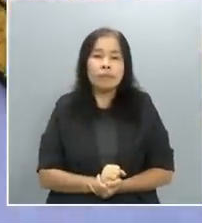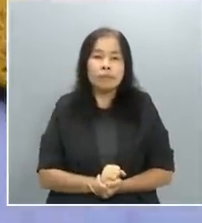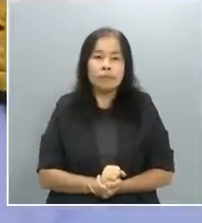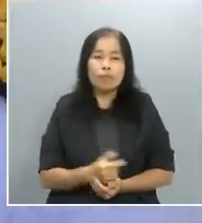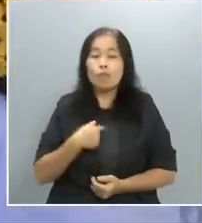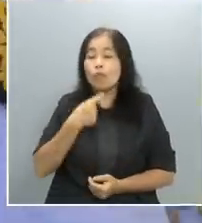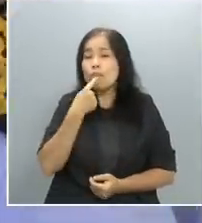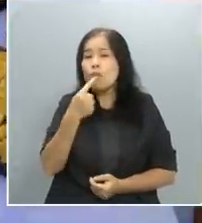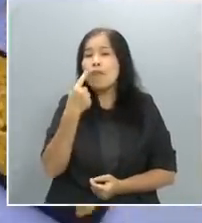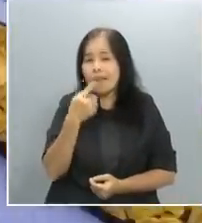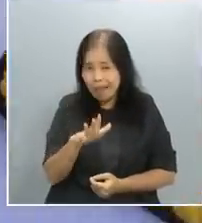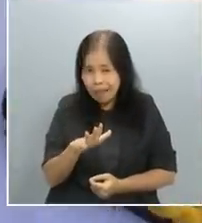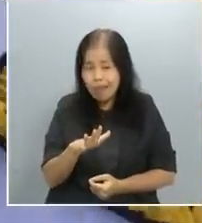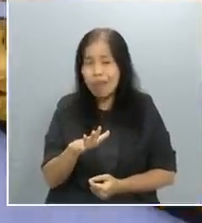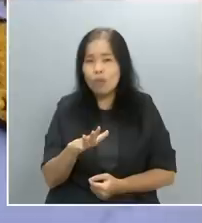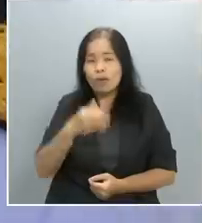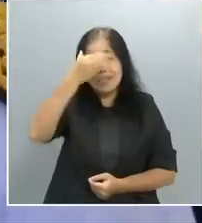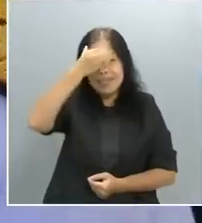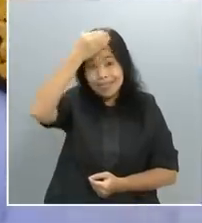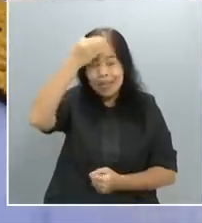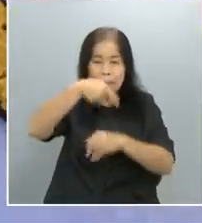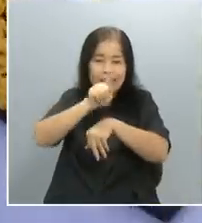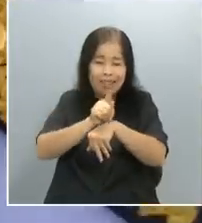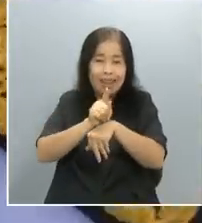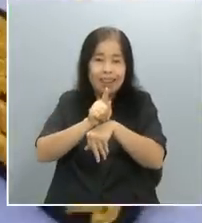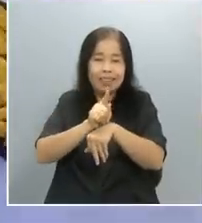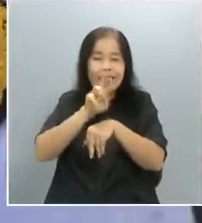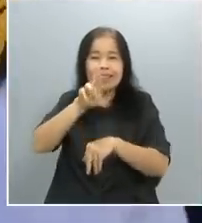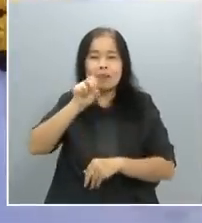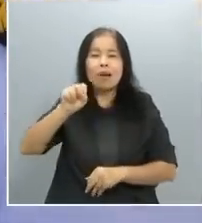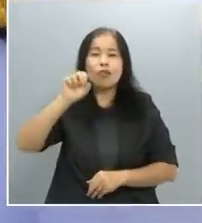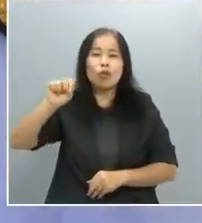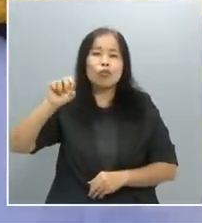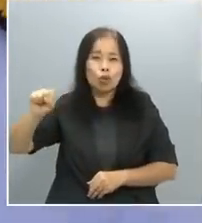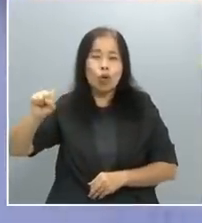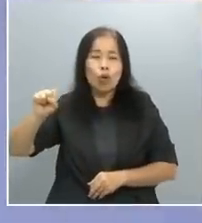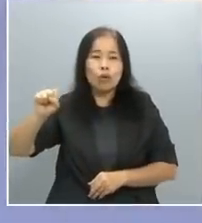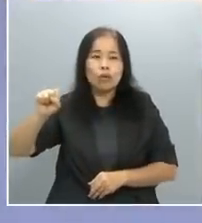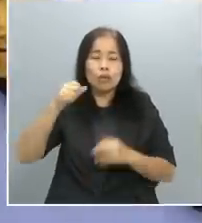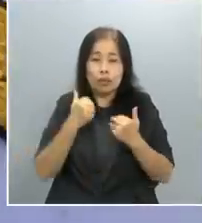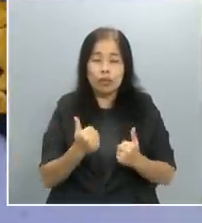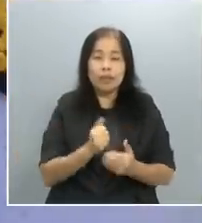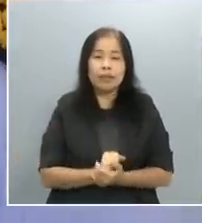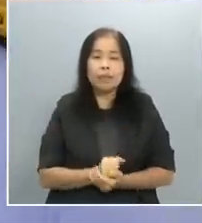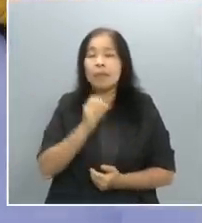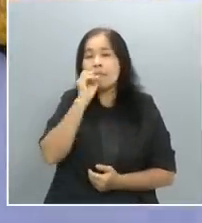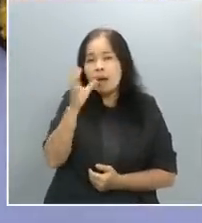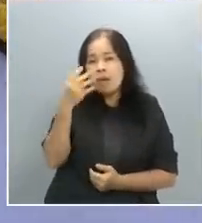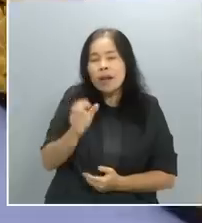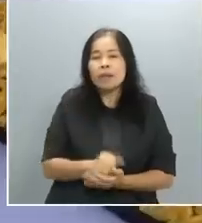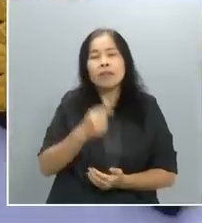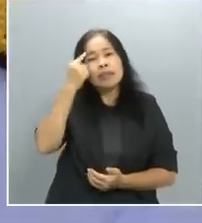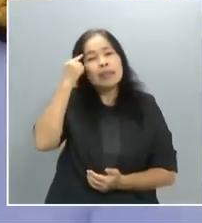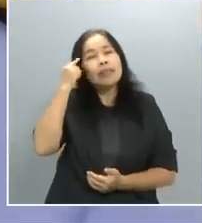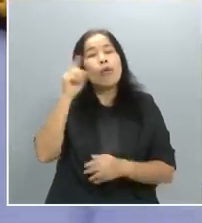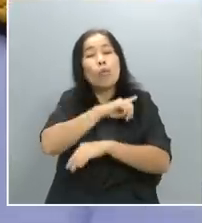ยเบื้องต้นกับคุณวันมูฮัมหมัดนอมัทาที่อินโดนีเซียท่านปฏิบัติภารกิจอยู่ที่อินโดตอนนี ้ค่ะ เบื้องต้นคาดว่าจะเป็นวัน